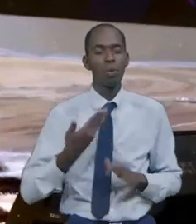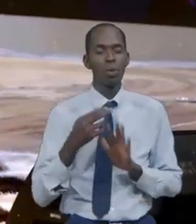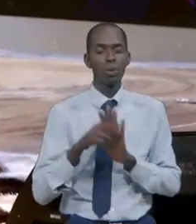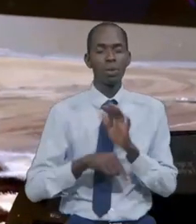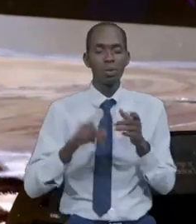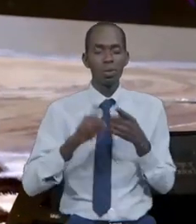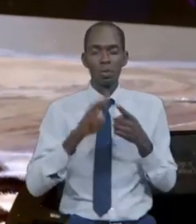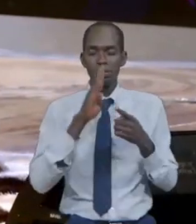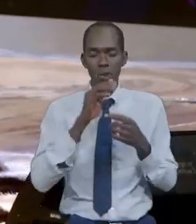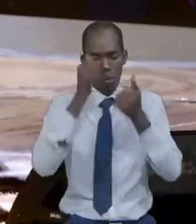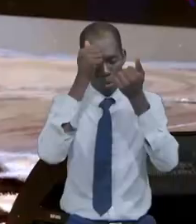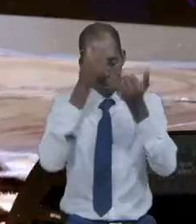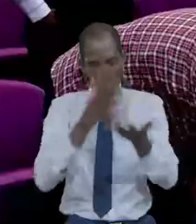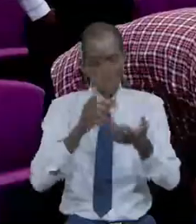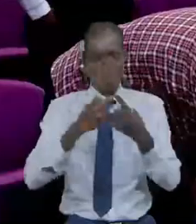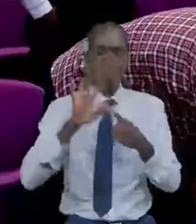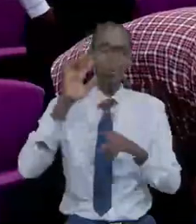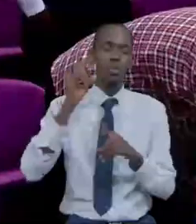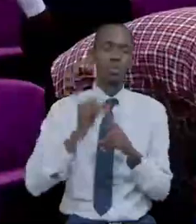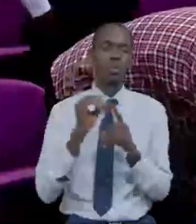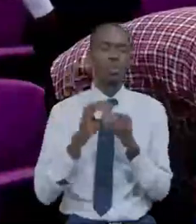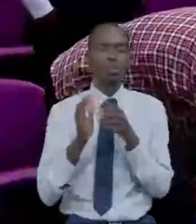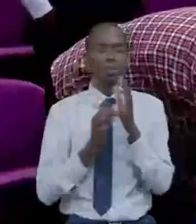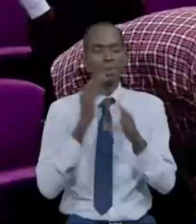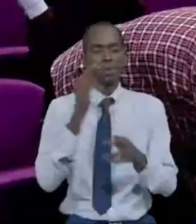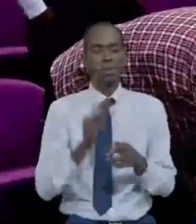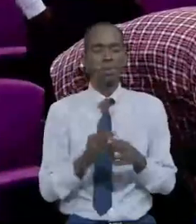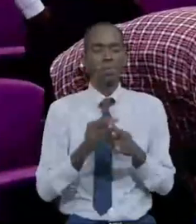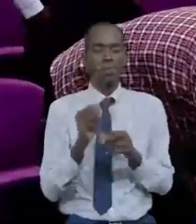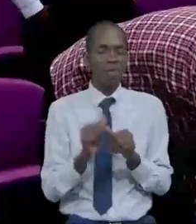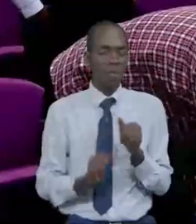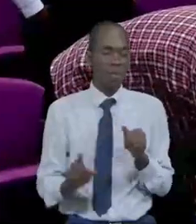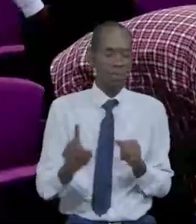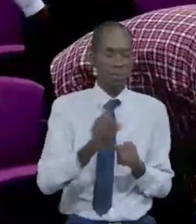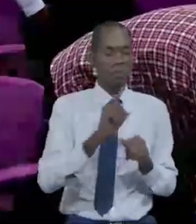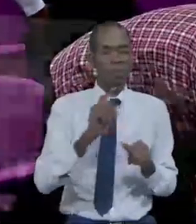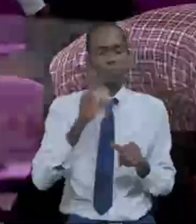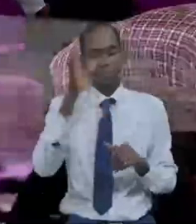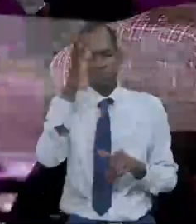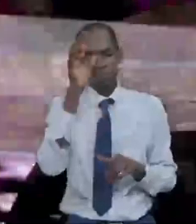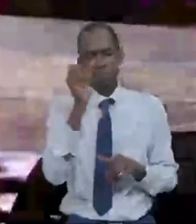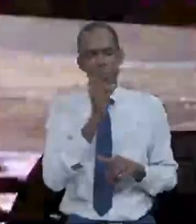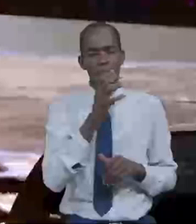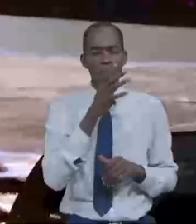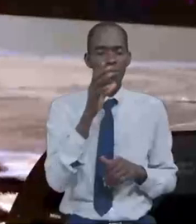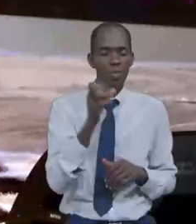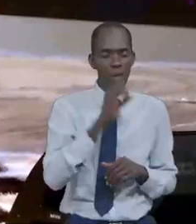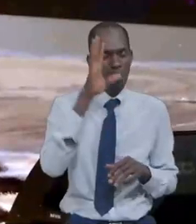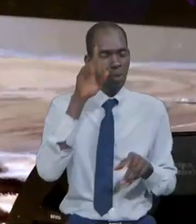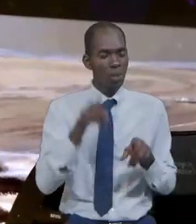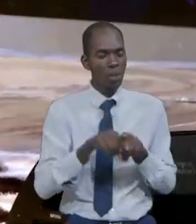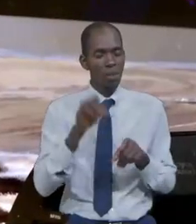à la parole au nom de Jésus-Christ. Que tout le monde, père, mère, frère,